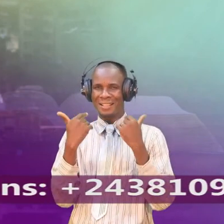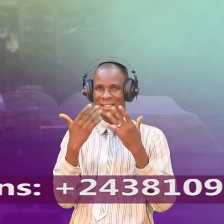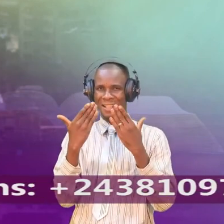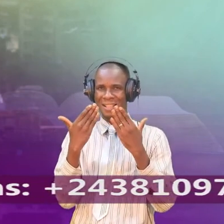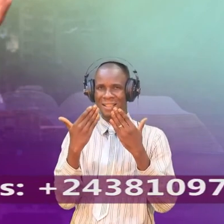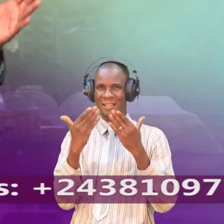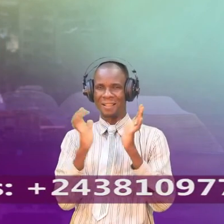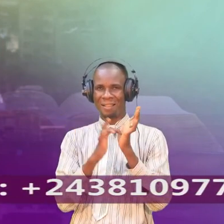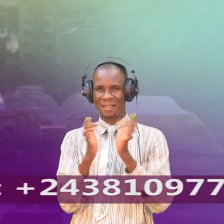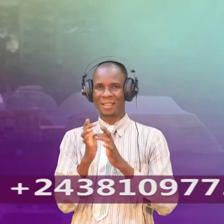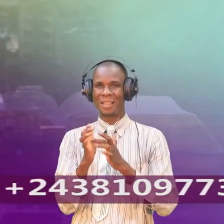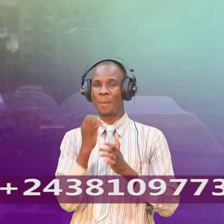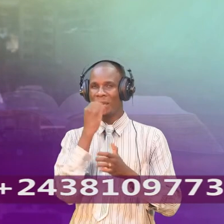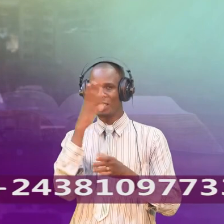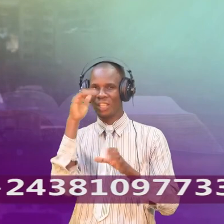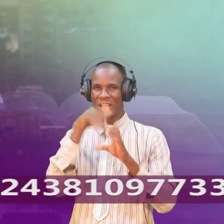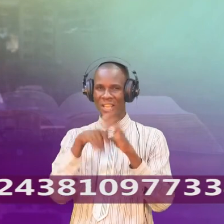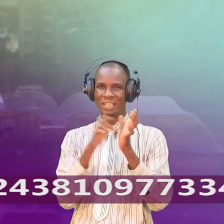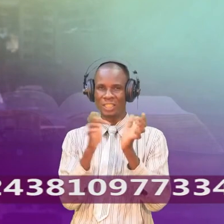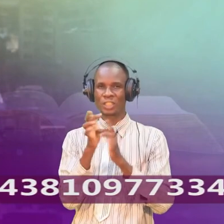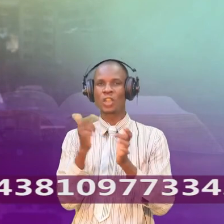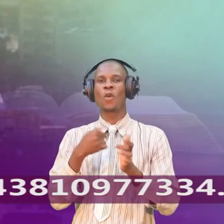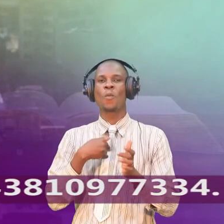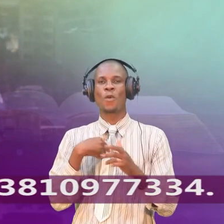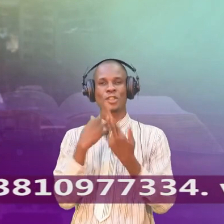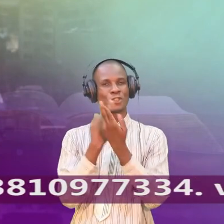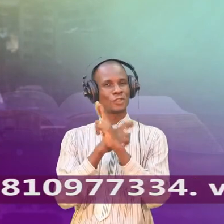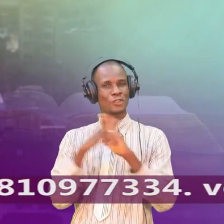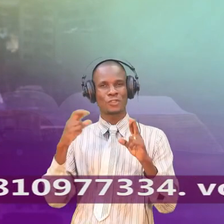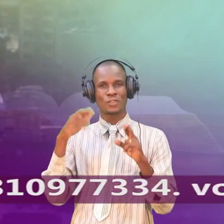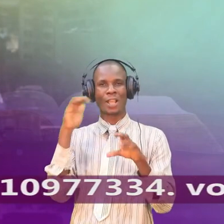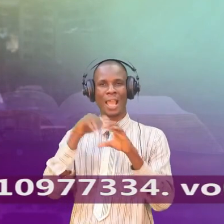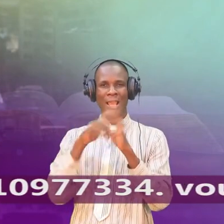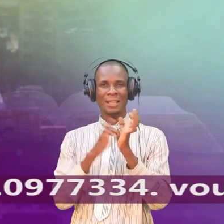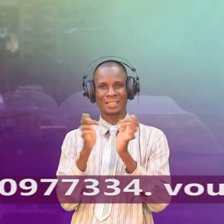Kristo. Ndio maana jioni ya leo nataka kualika